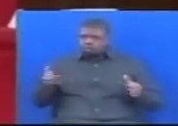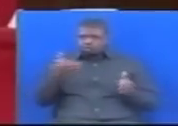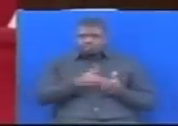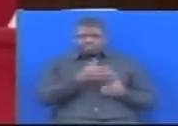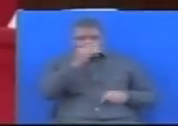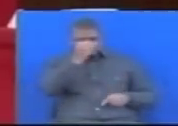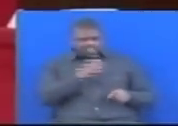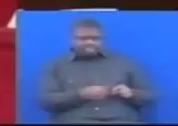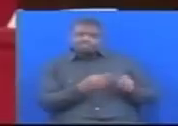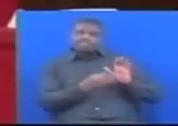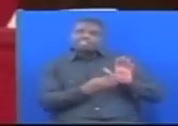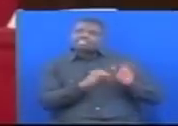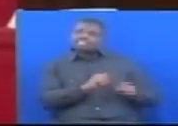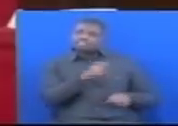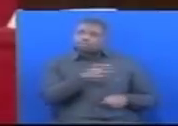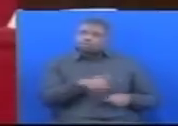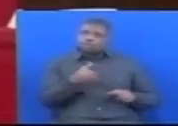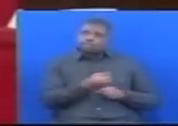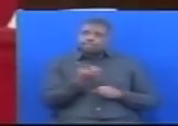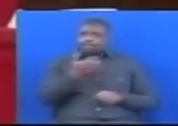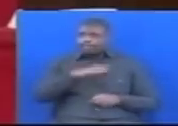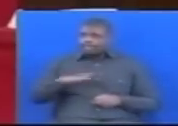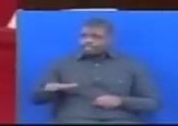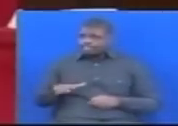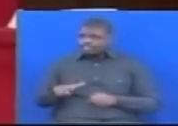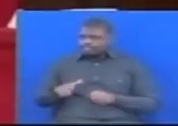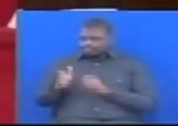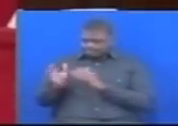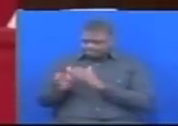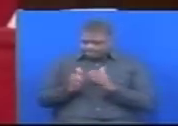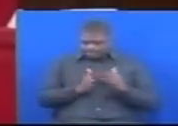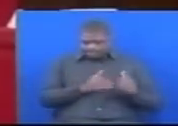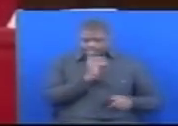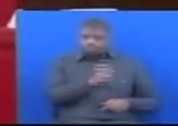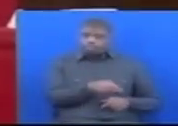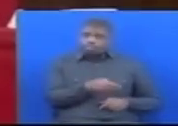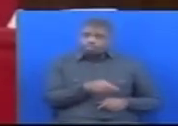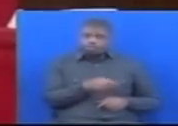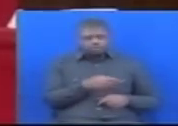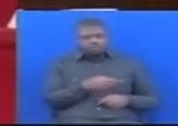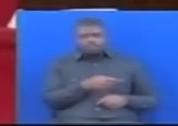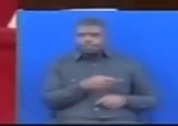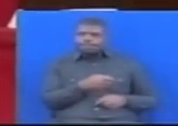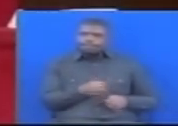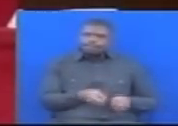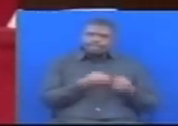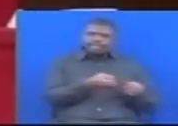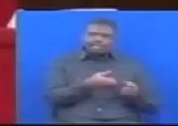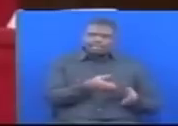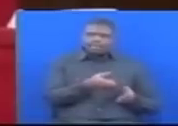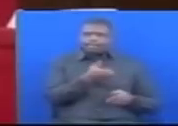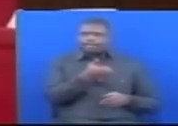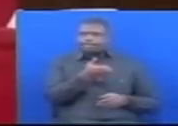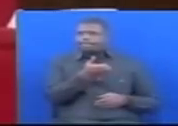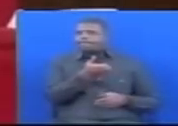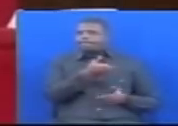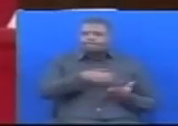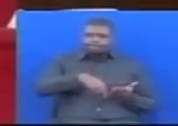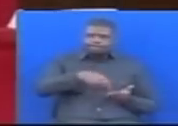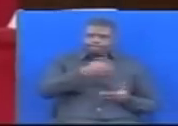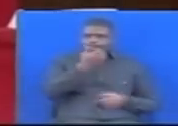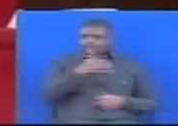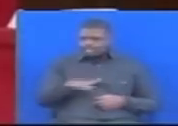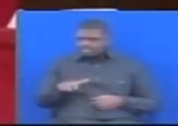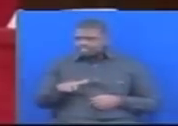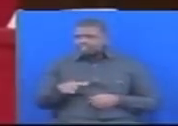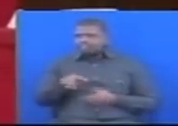cha 90% wananchi wanapata maji, pamoja na mipango iliyopo ya kupeleka maji mji wa Mgumu, mji wa Lolia na mji wa Tarime